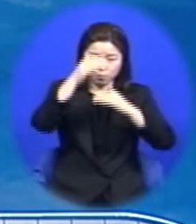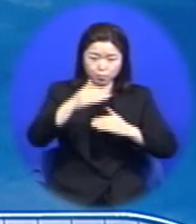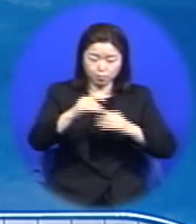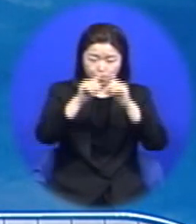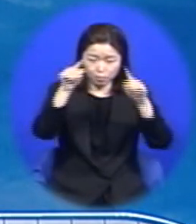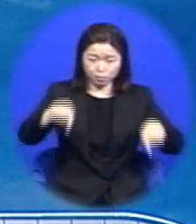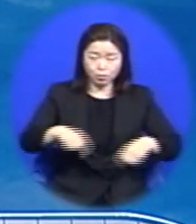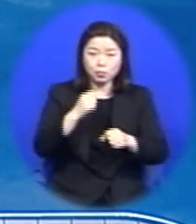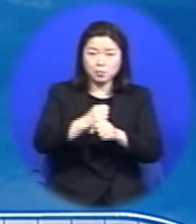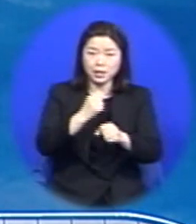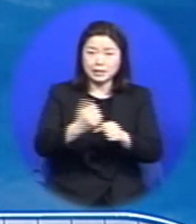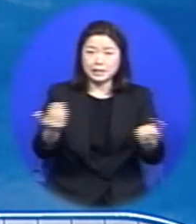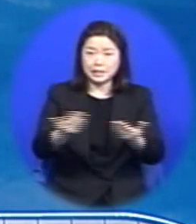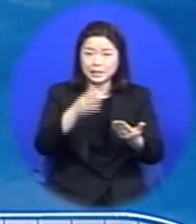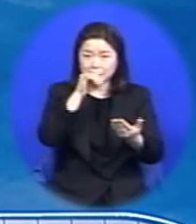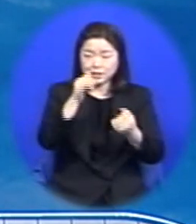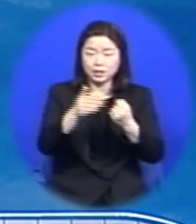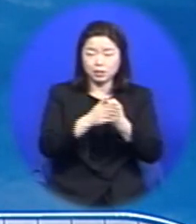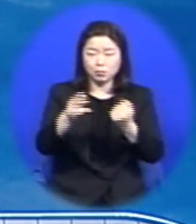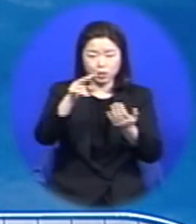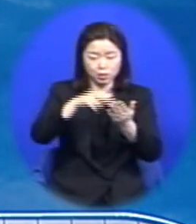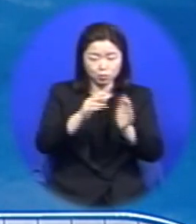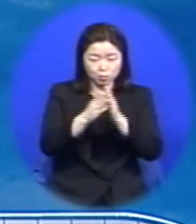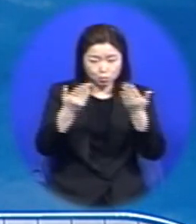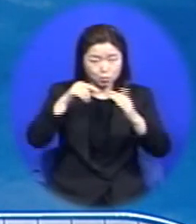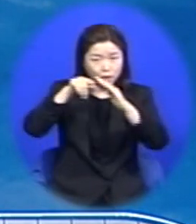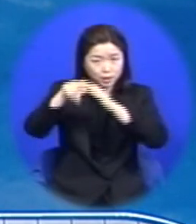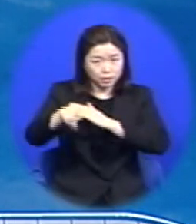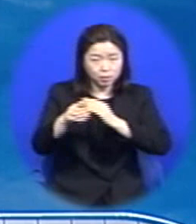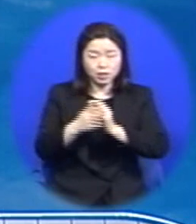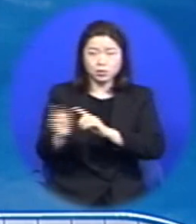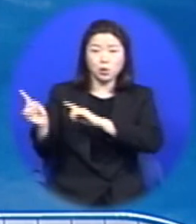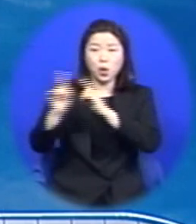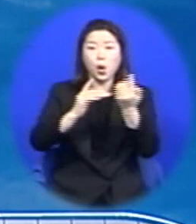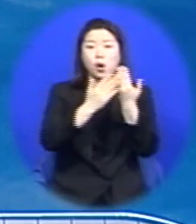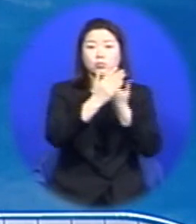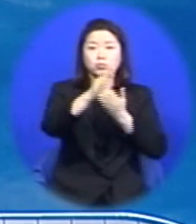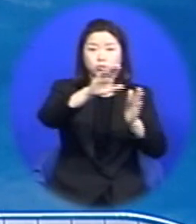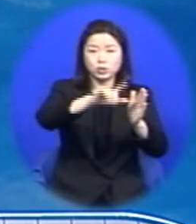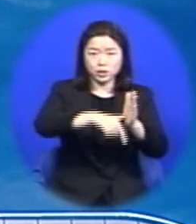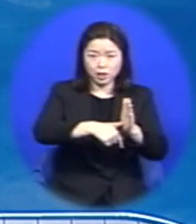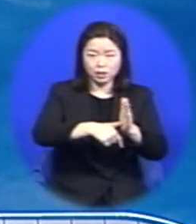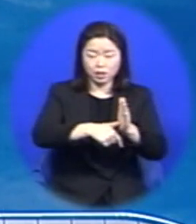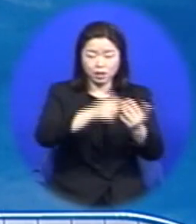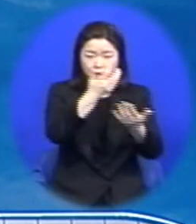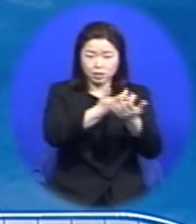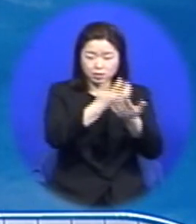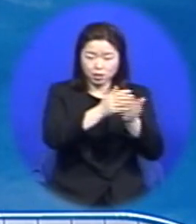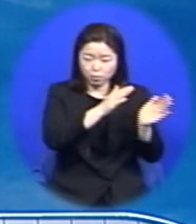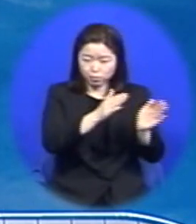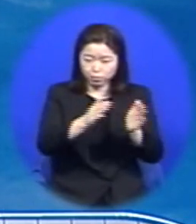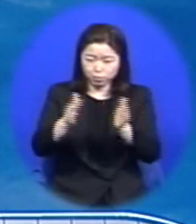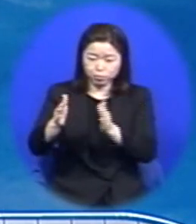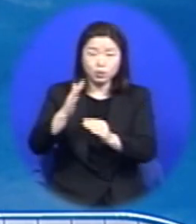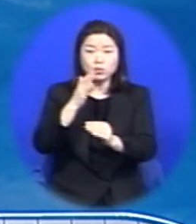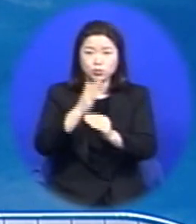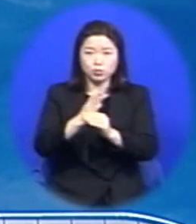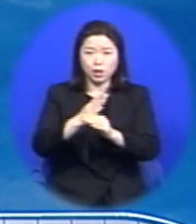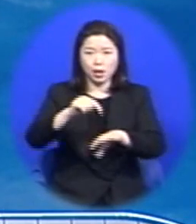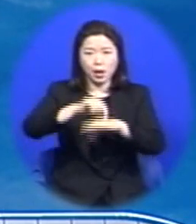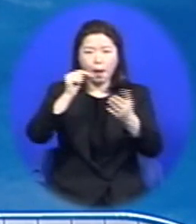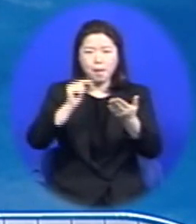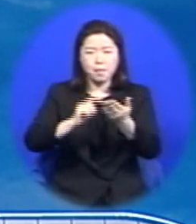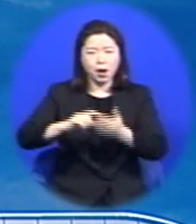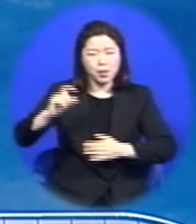들어가서 부흥시대 때 기록을 쭉 자료 정리를 하다가 마음에